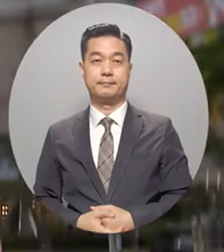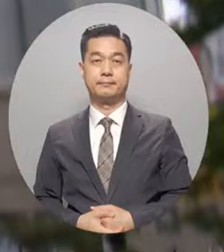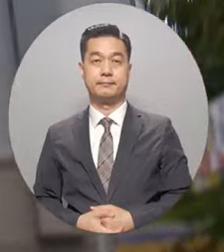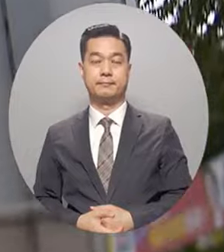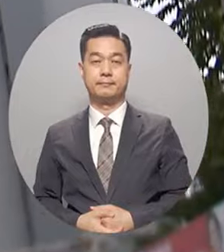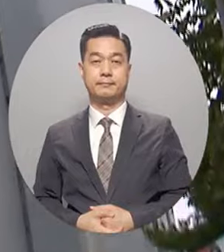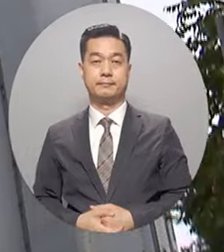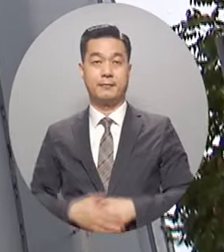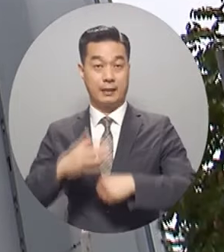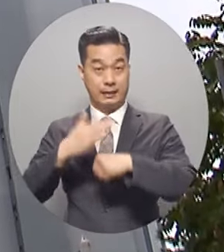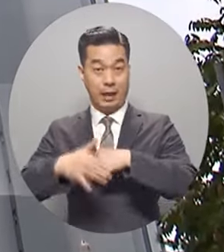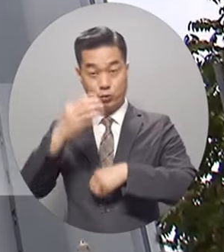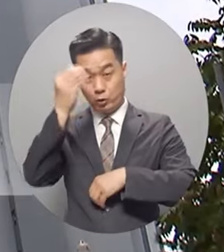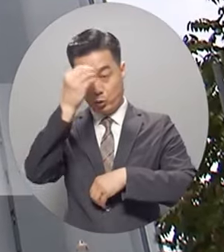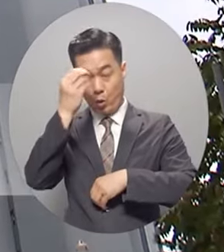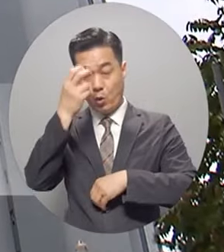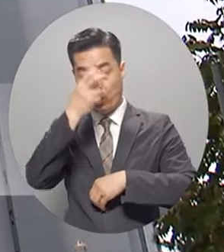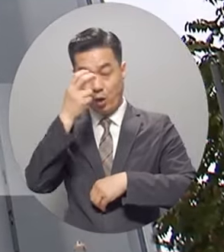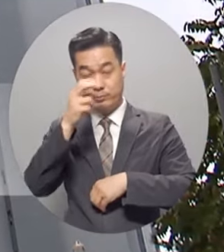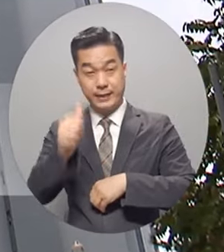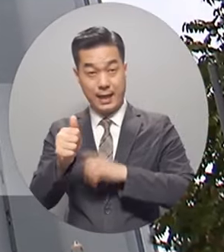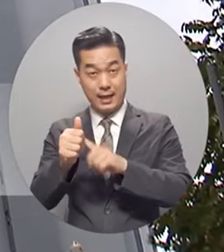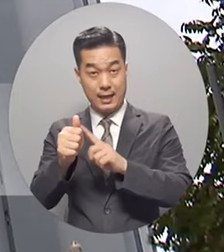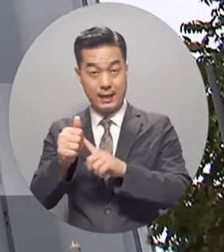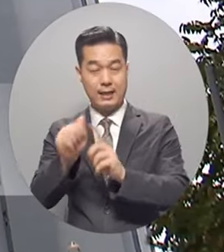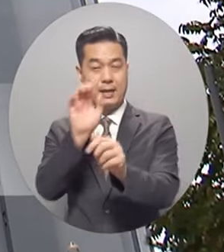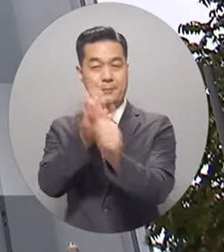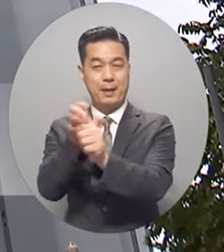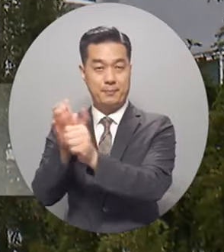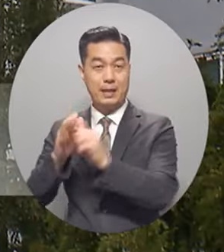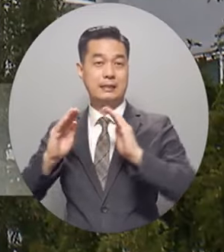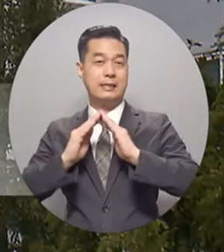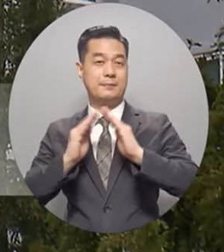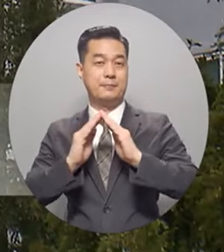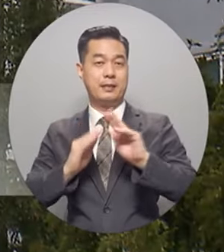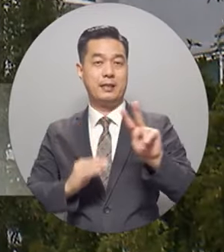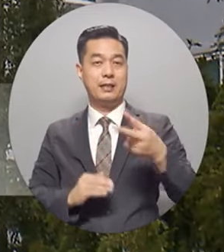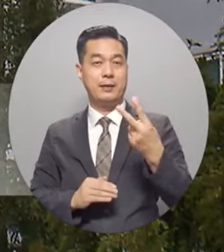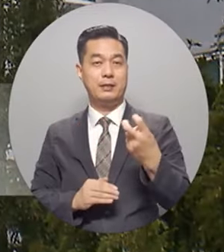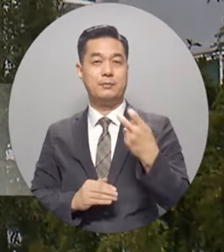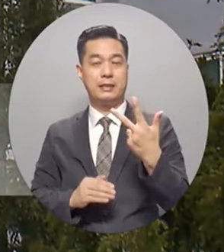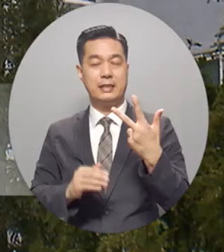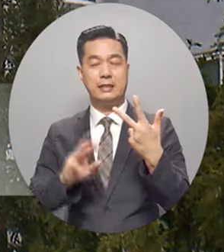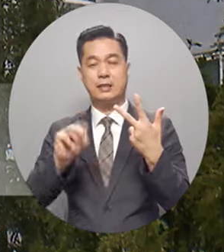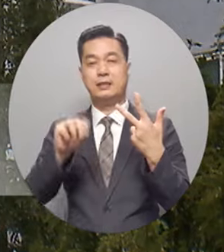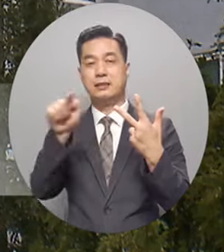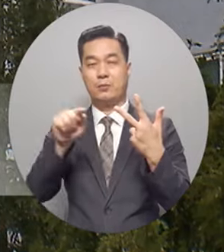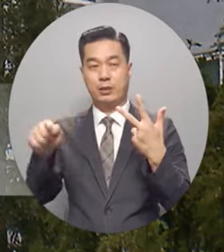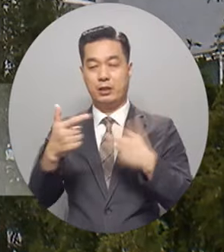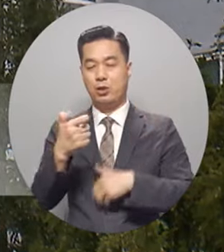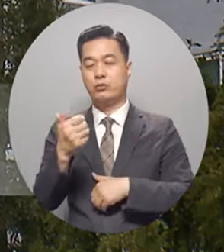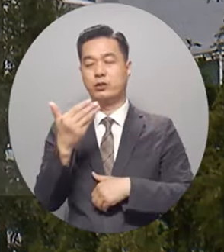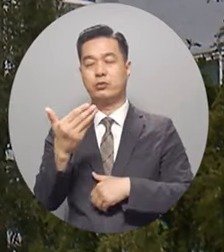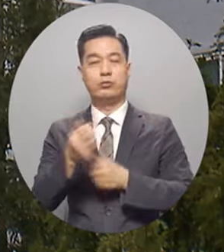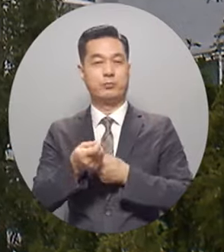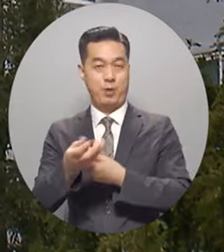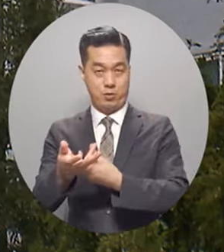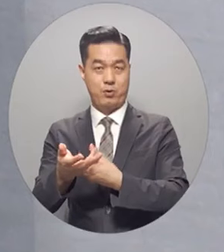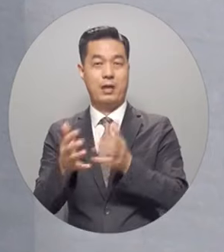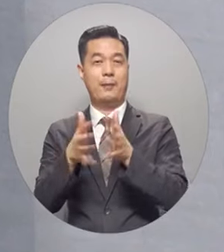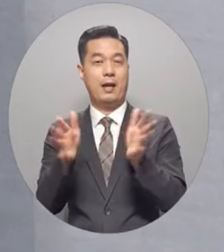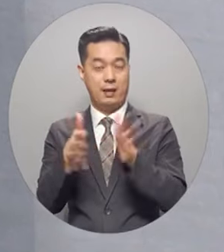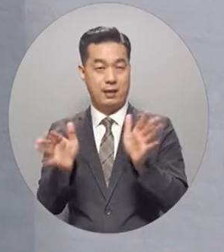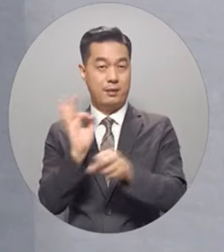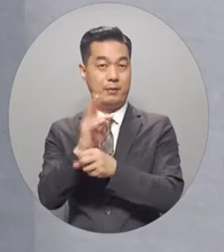대구 고검장과 대구 지검장에 각각 지급된 관사 227m 69평 형대 아파트입니다